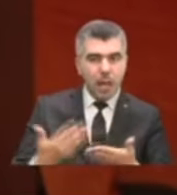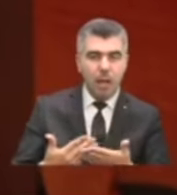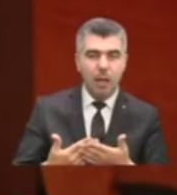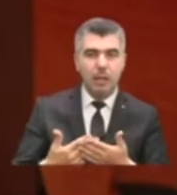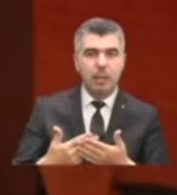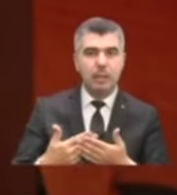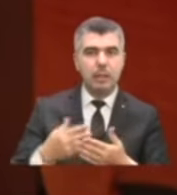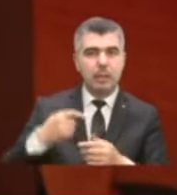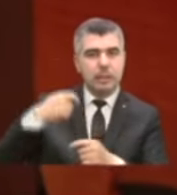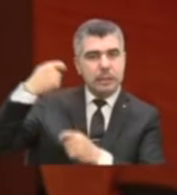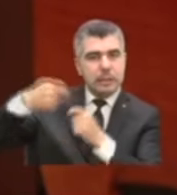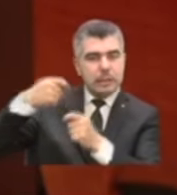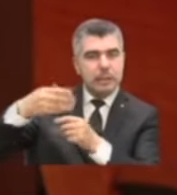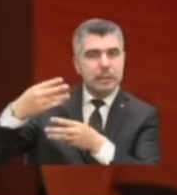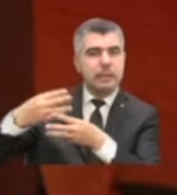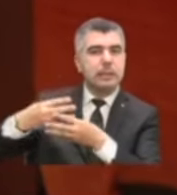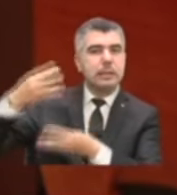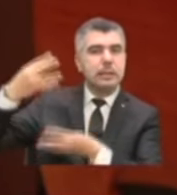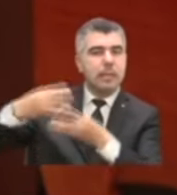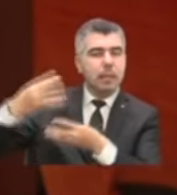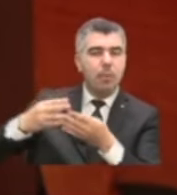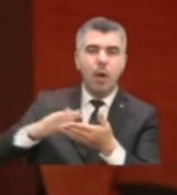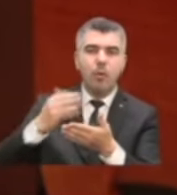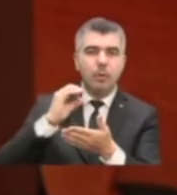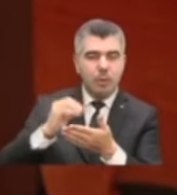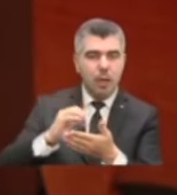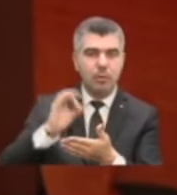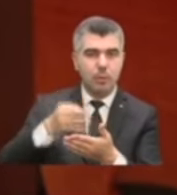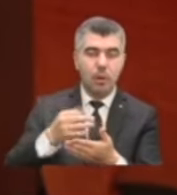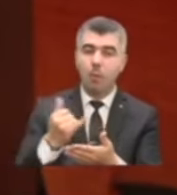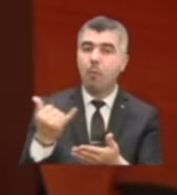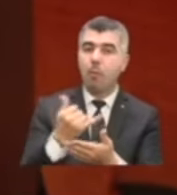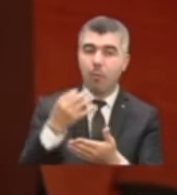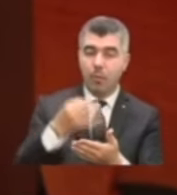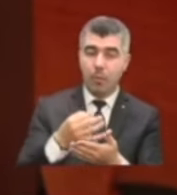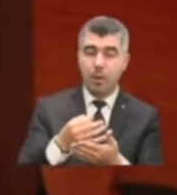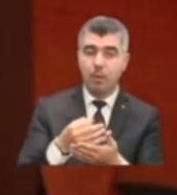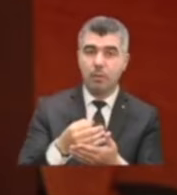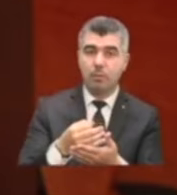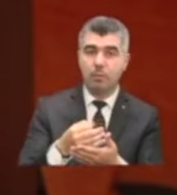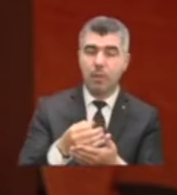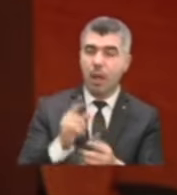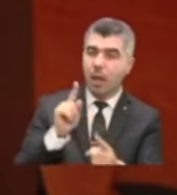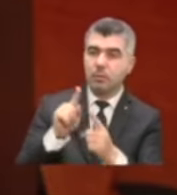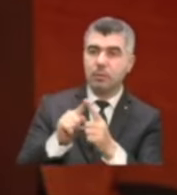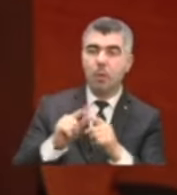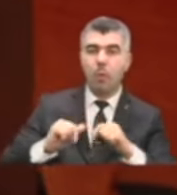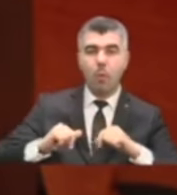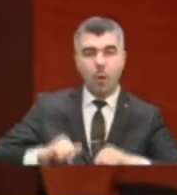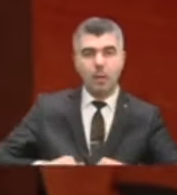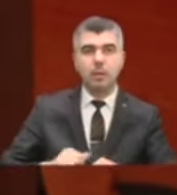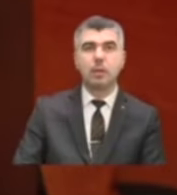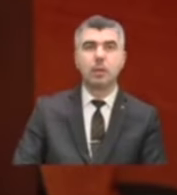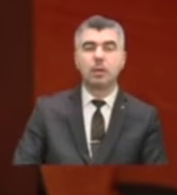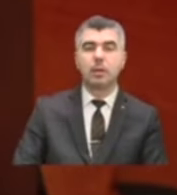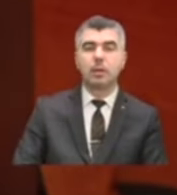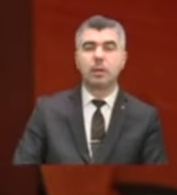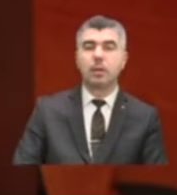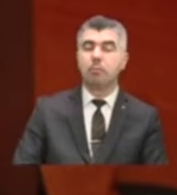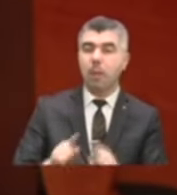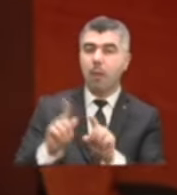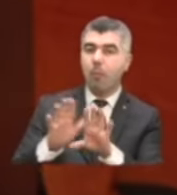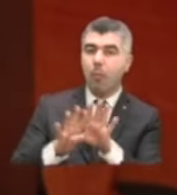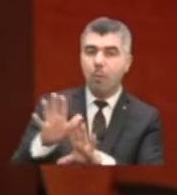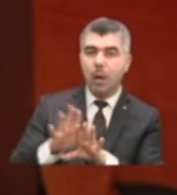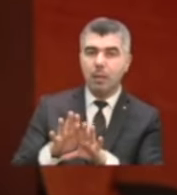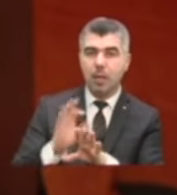السينما، نقدروا نديروا صناعه الالعاب الالكترونيه وزيد وزيد. فالقراءه اليوم عندها اهتمام خاص عند عند عند الوزاره، ليس فقط في هذه المبادره بل